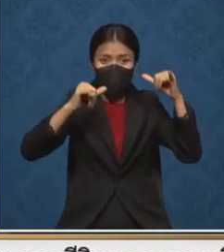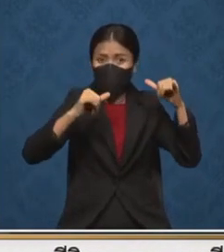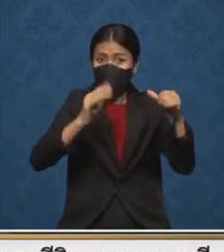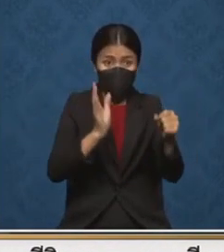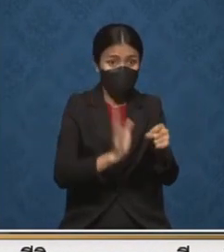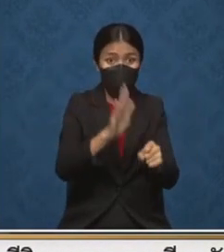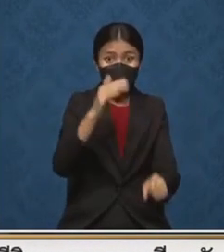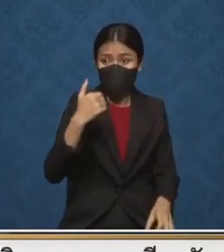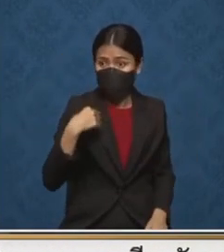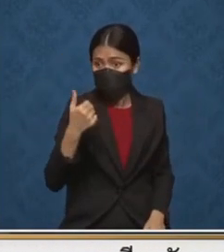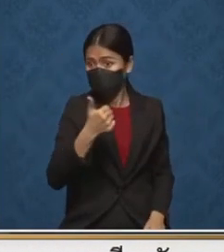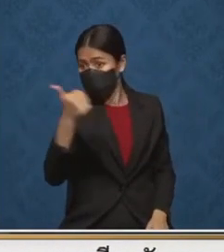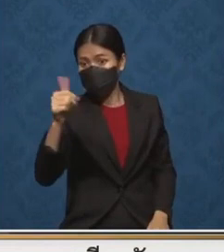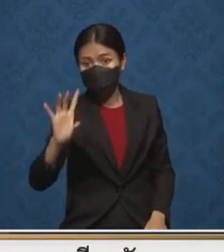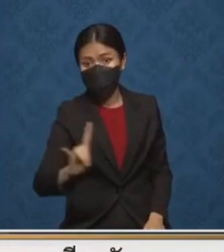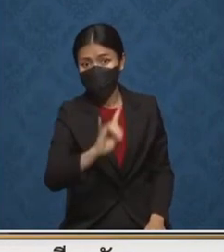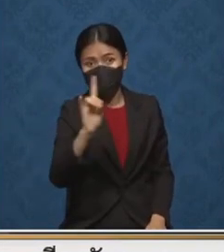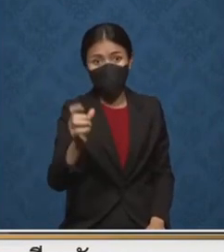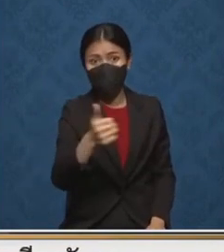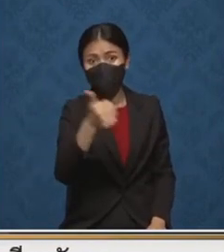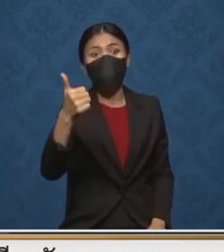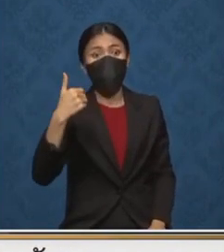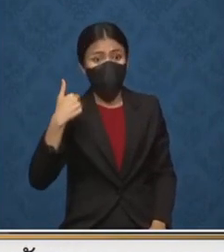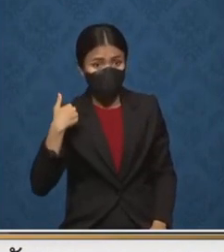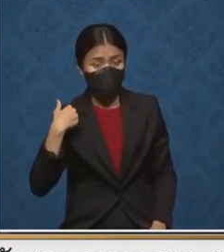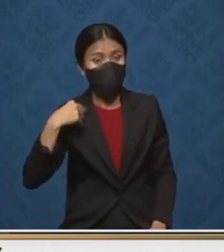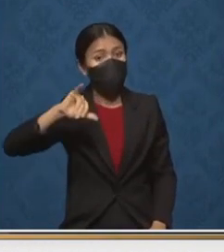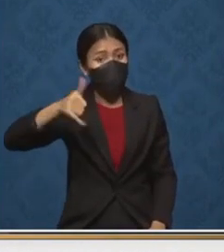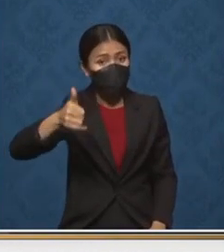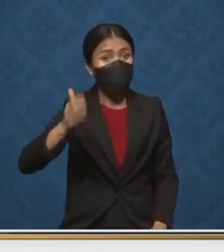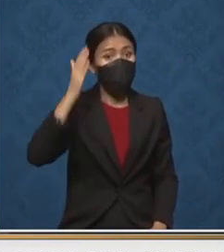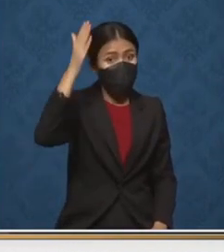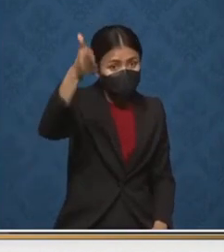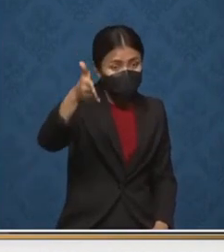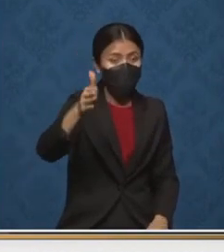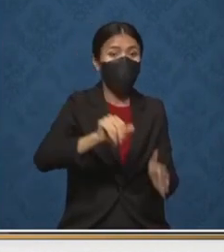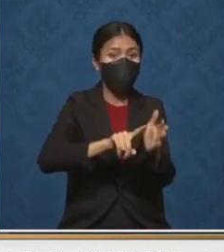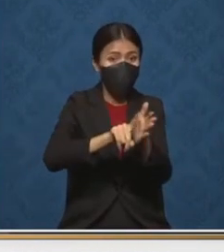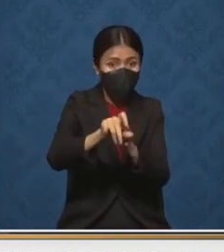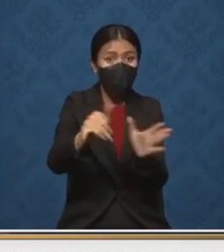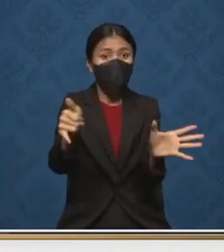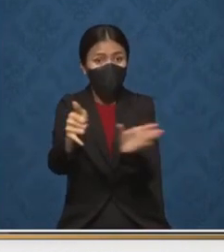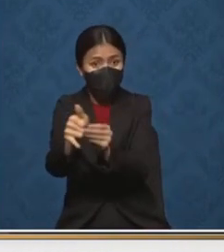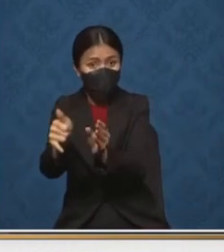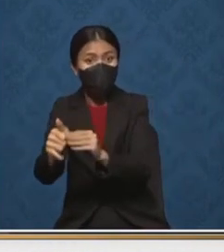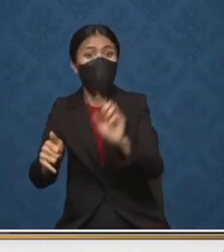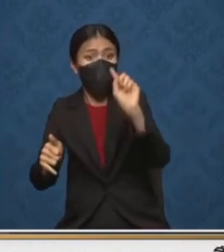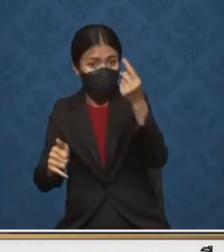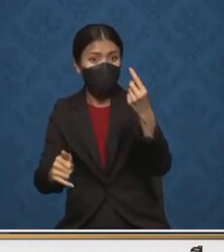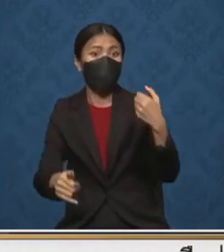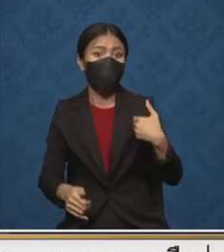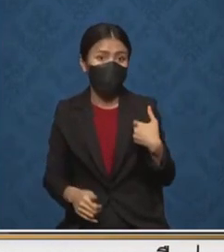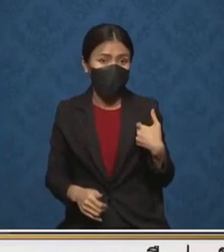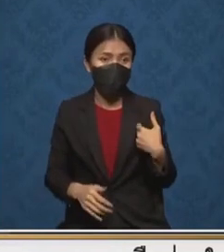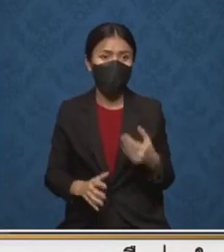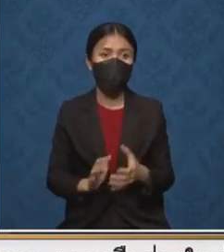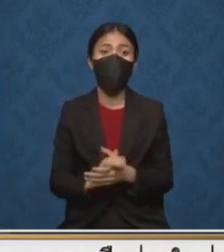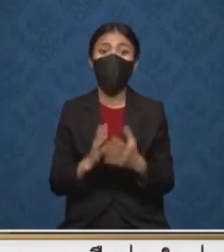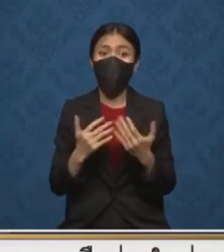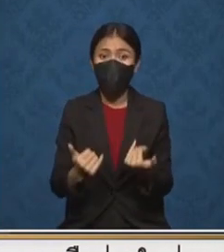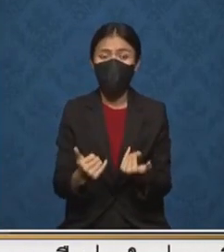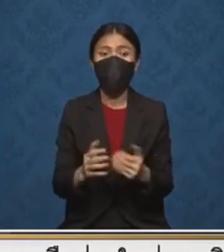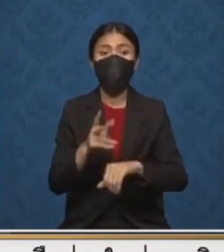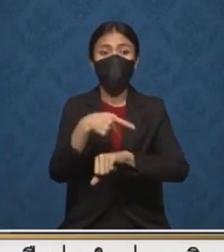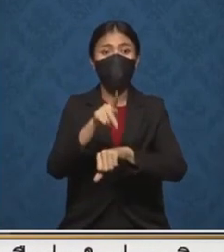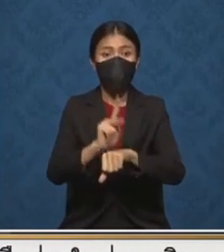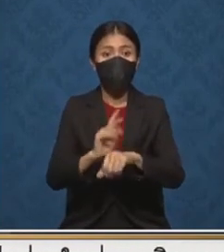อีกเยอะแยะอาจจะมีโรคตามมาในอนาคตก็ได้แต่เวลาที่ครบผมต้องกลับขอบพระคุณท่าน